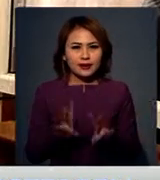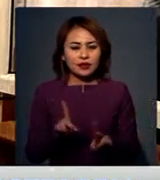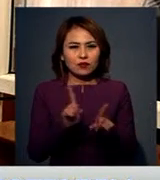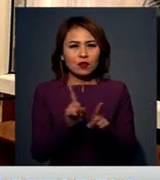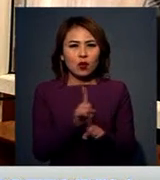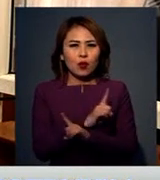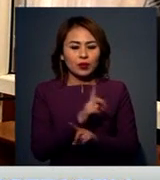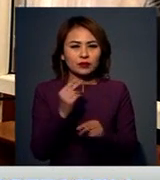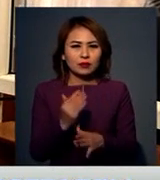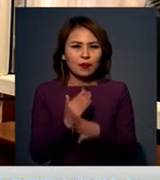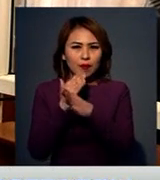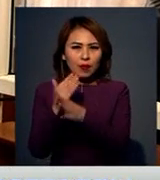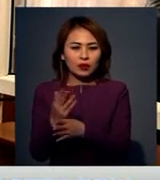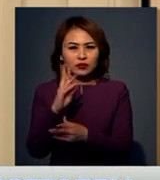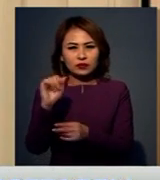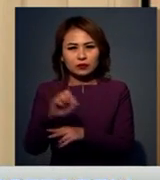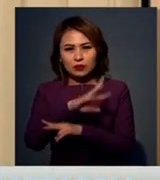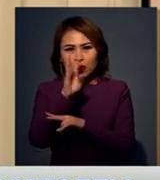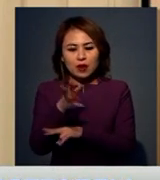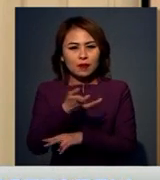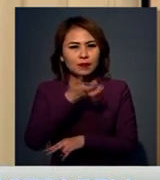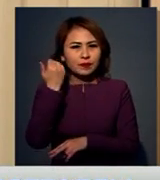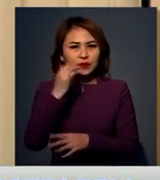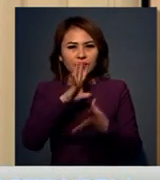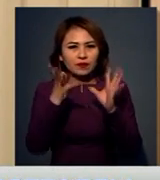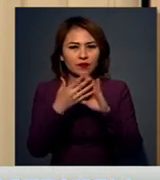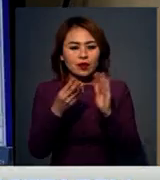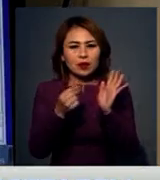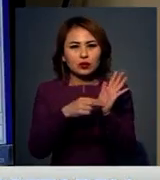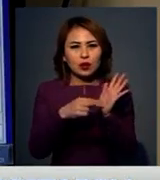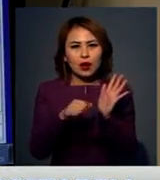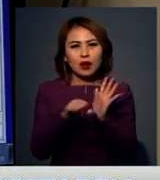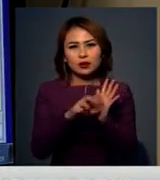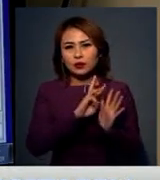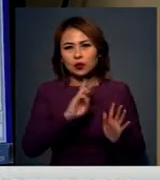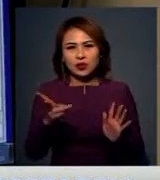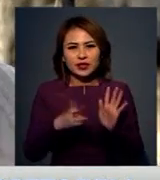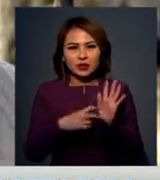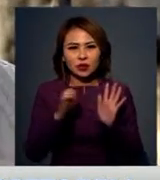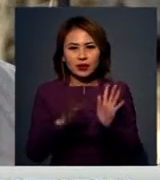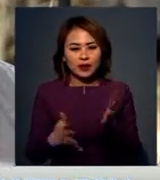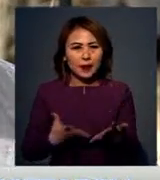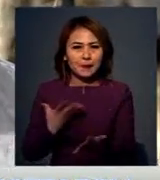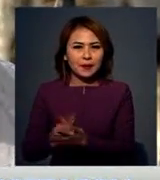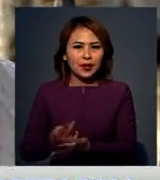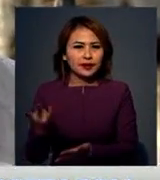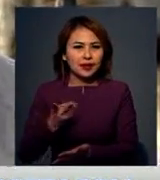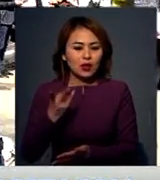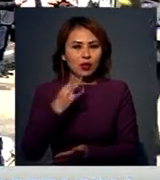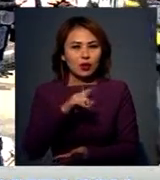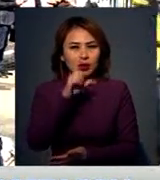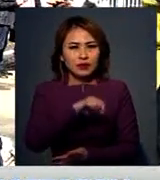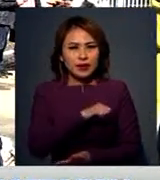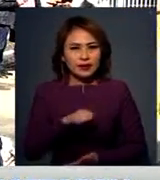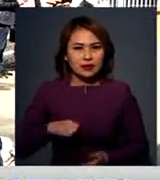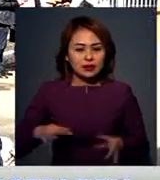отбасына моральдық және материалдық шығынның өтеуі ретінде жалпы сомасы 6 миллион 700 мың теңге төлеуі тиіс. Алайда жәбірленуші тарап